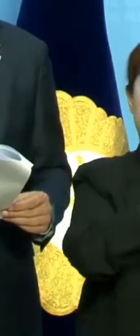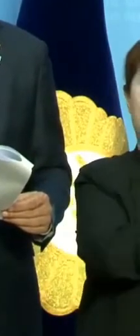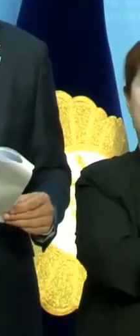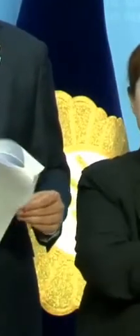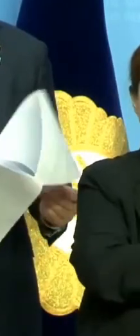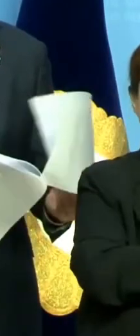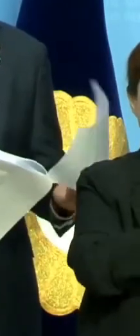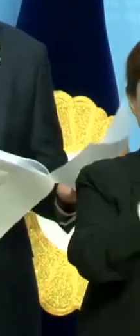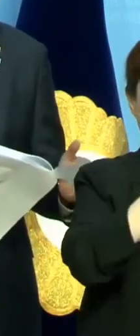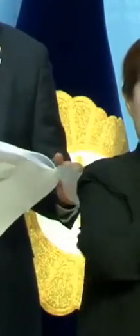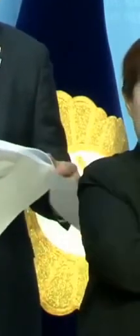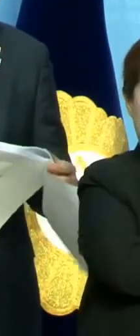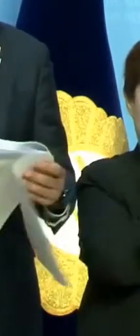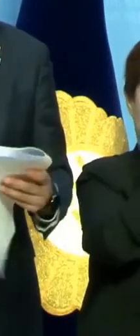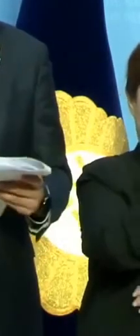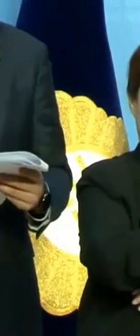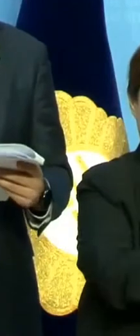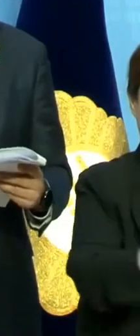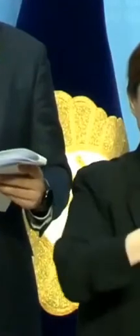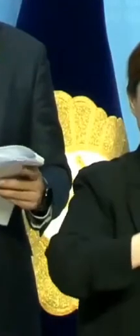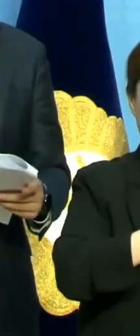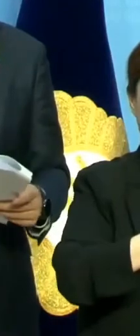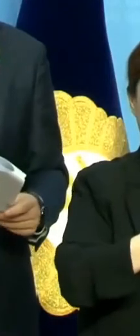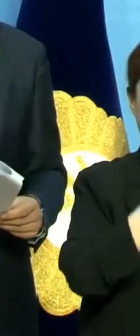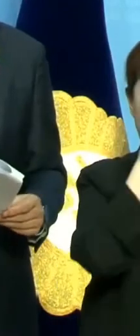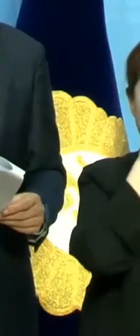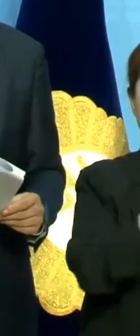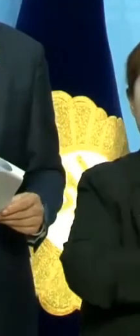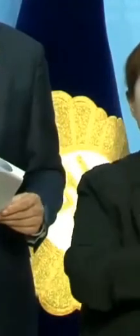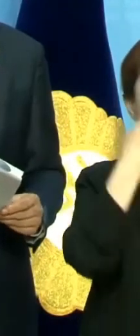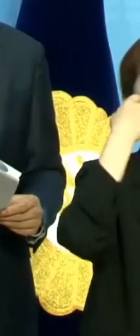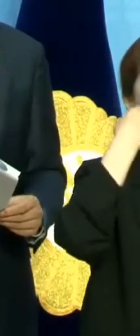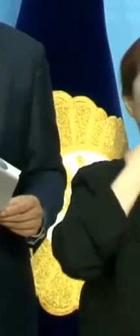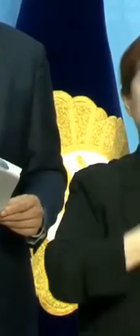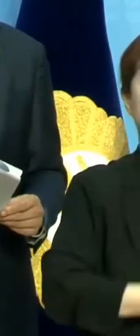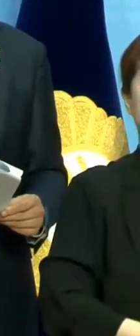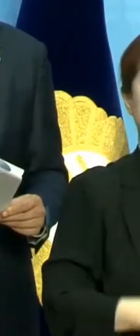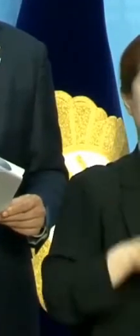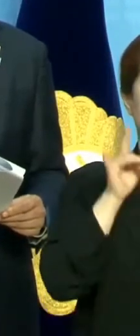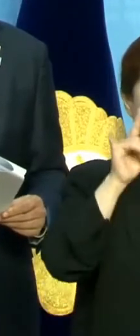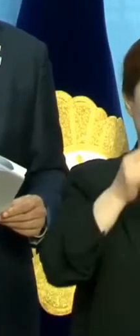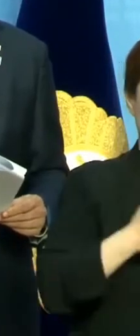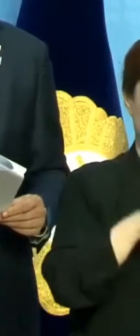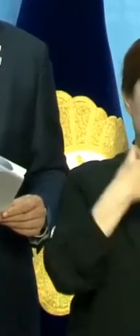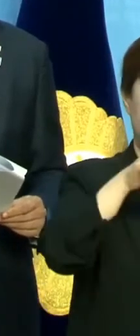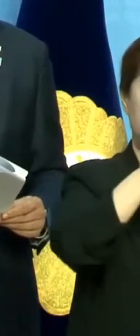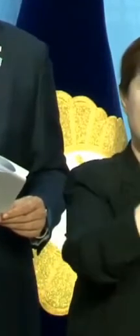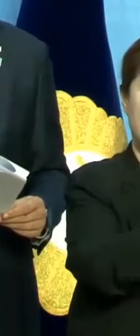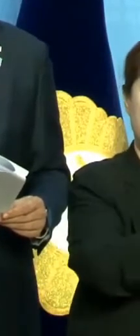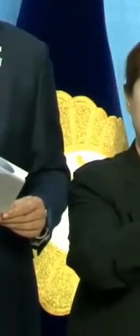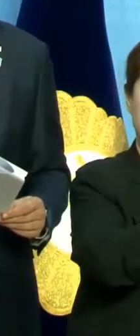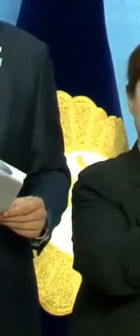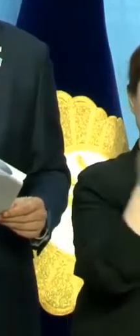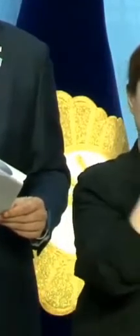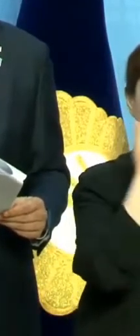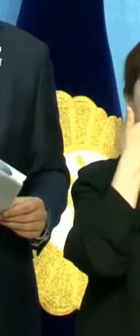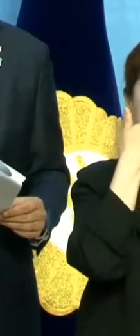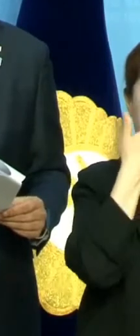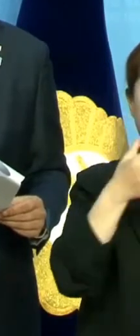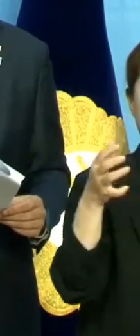따른 기량저하, 불안감, 소외감이었습니다. 현대건설 배구단은 고 선수를 비롯한 몇몇